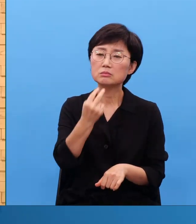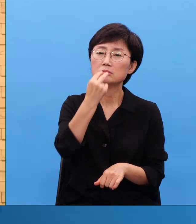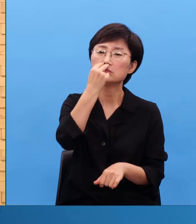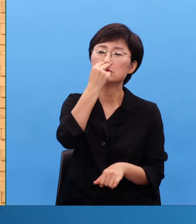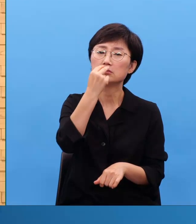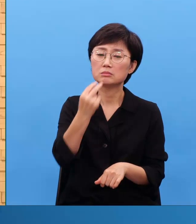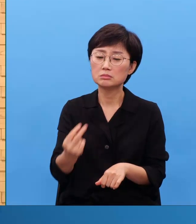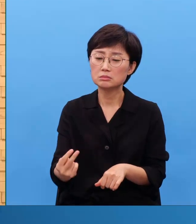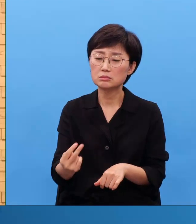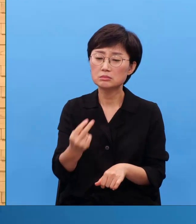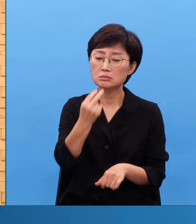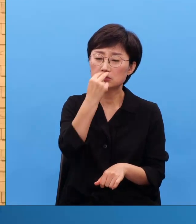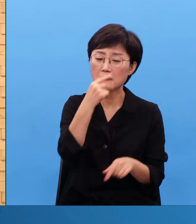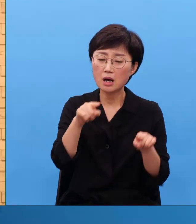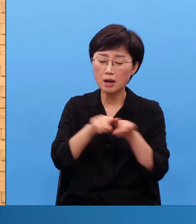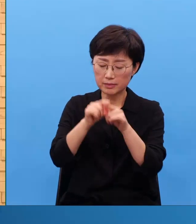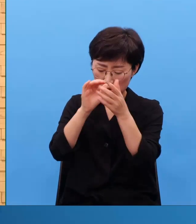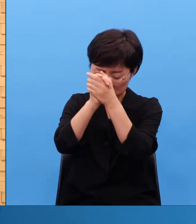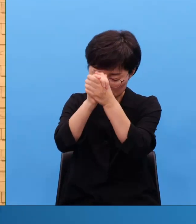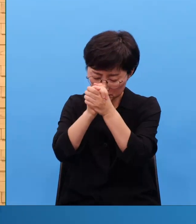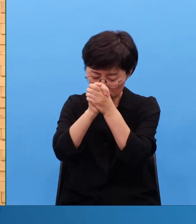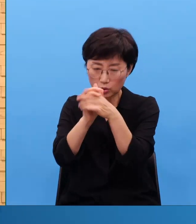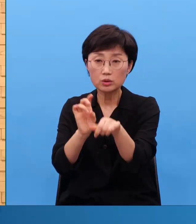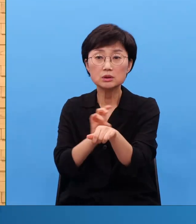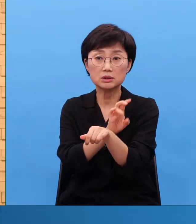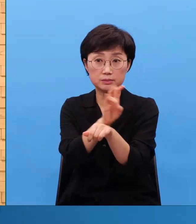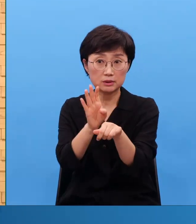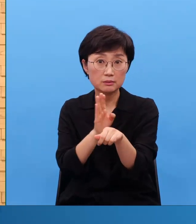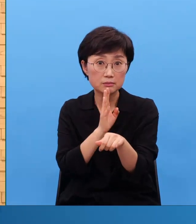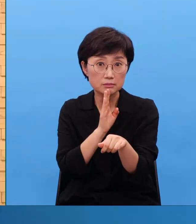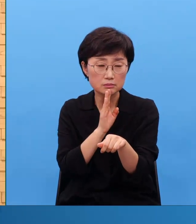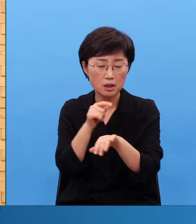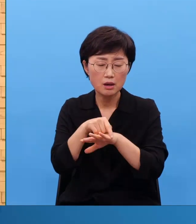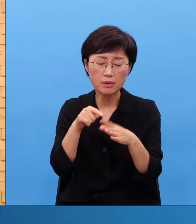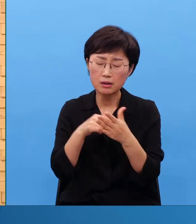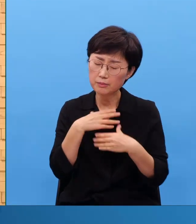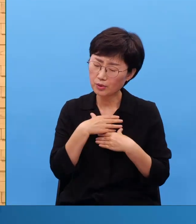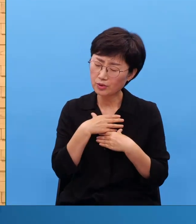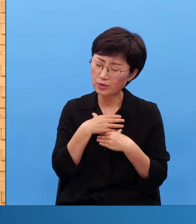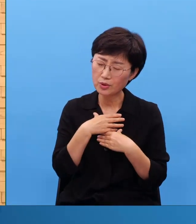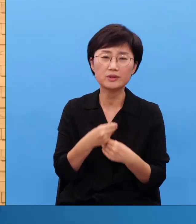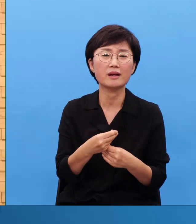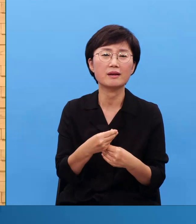to pray 24 hours 100%, but I almost do 얼마나 24 편하게 hours. 좋아요. And I do it in such